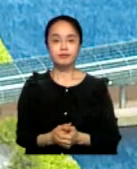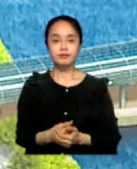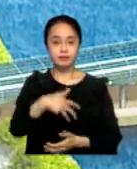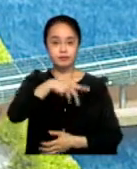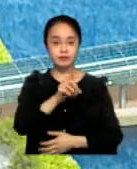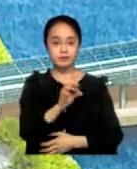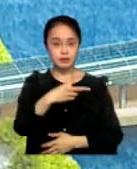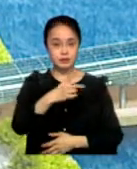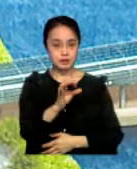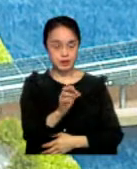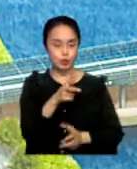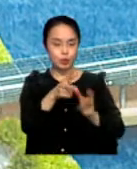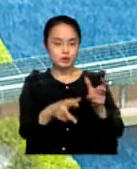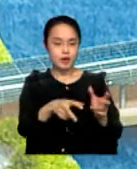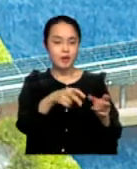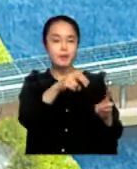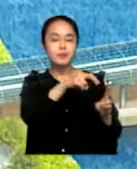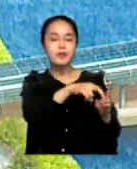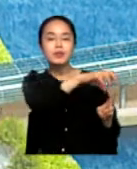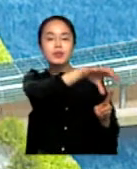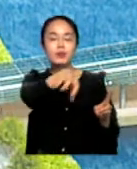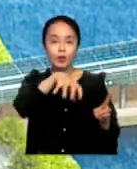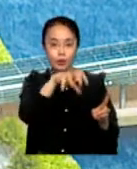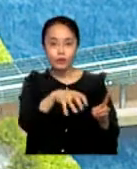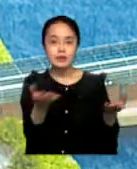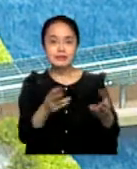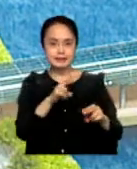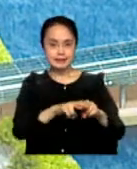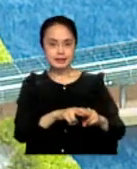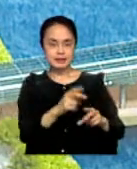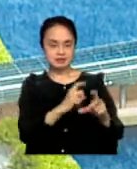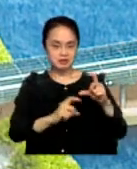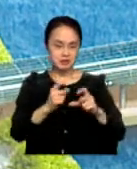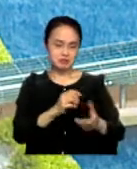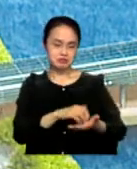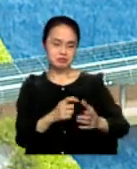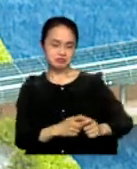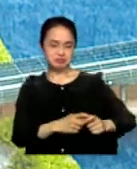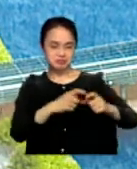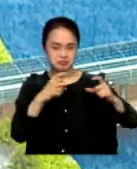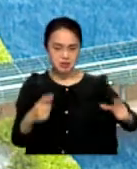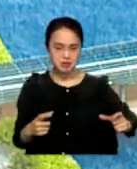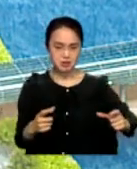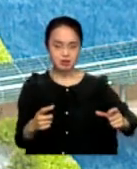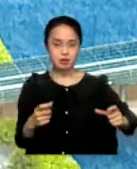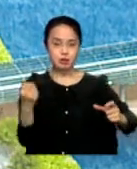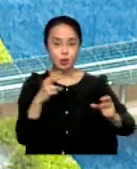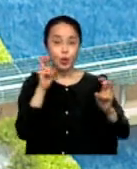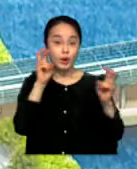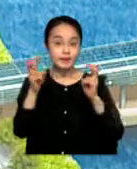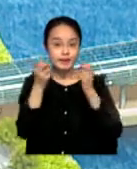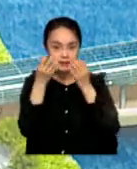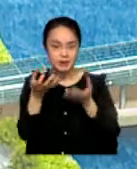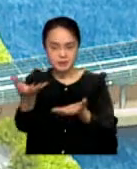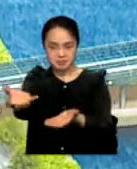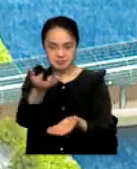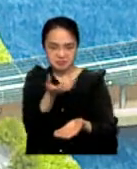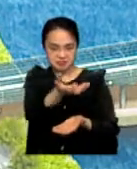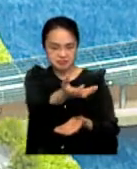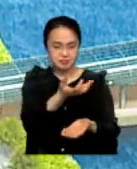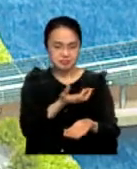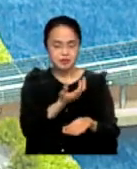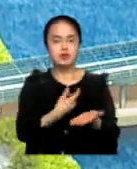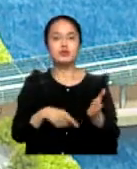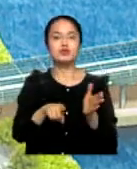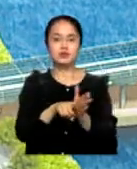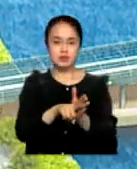일자리가 많이 있는 그런 산업과 그런 기업들을 유치해 는 이를 이 일이 아 저희 상계동 의